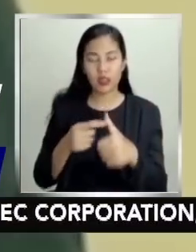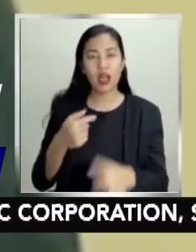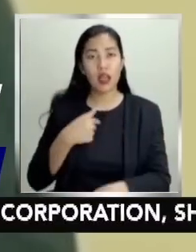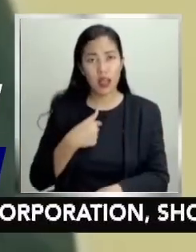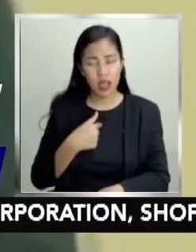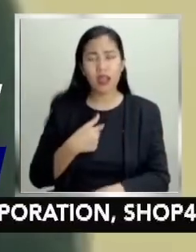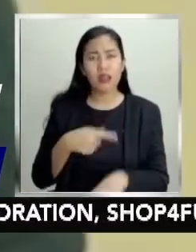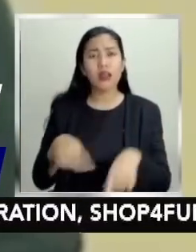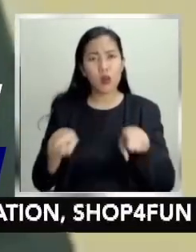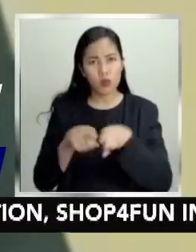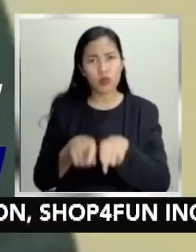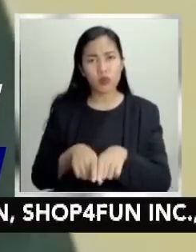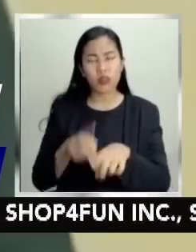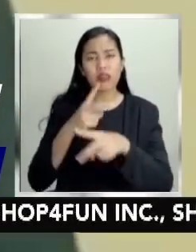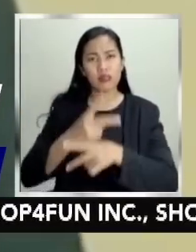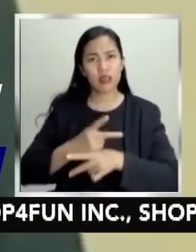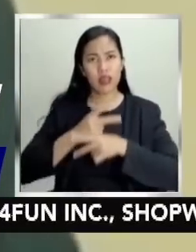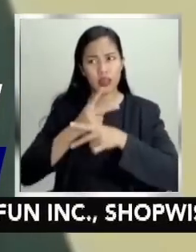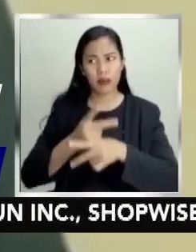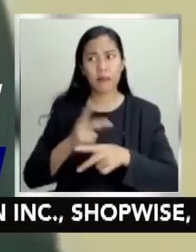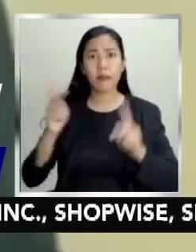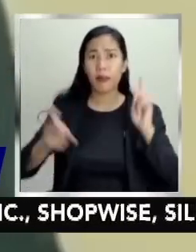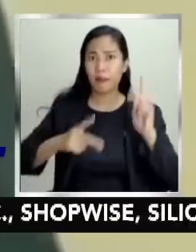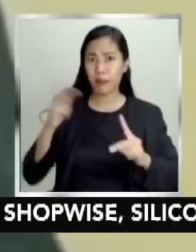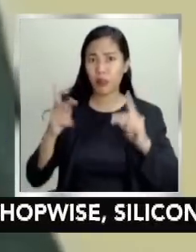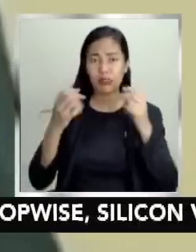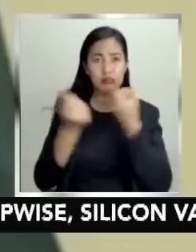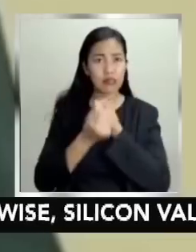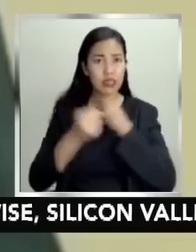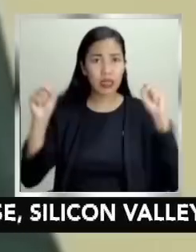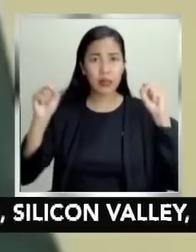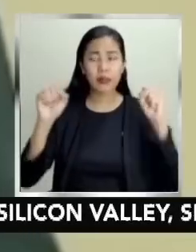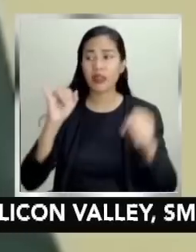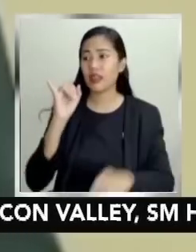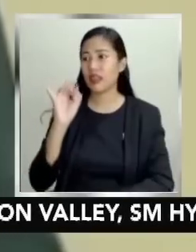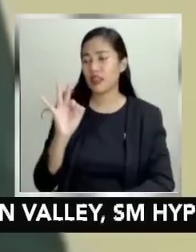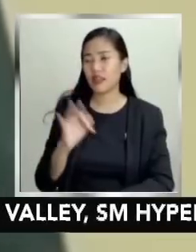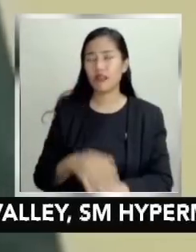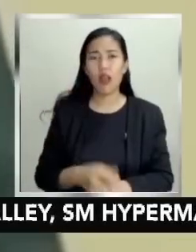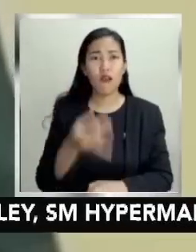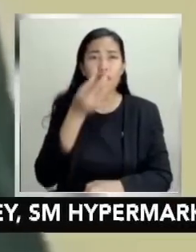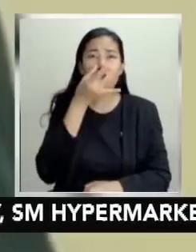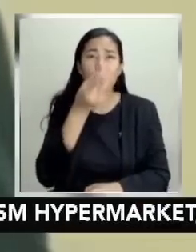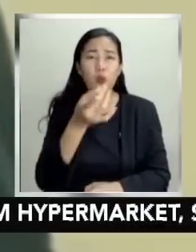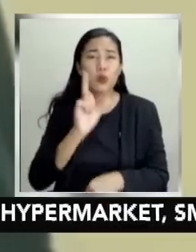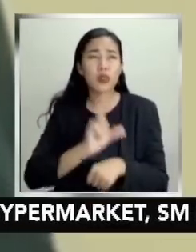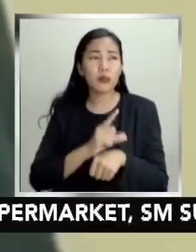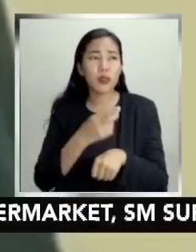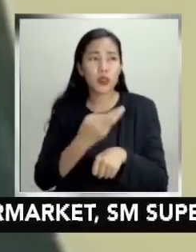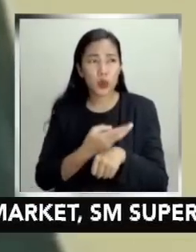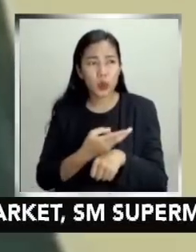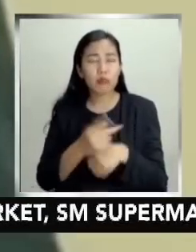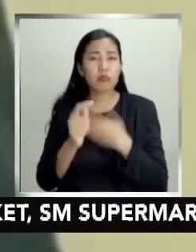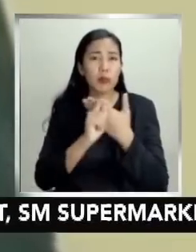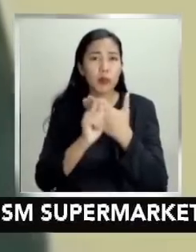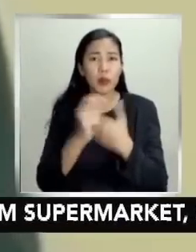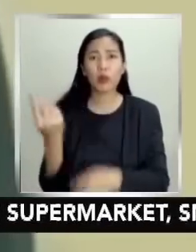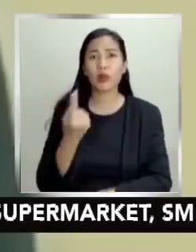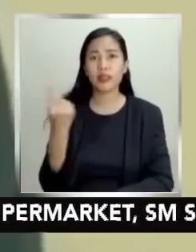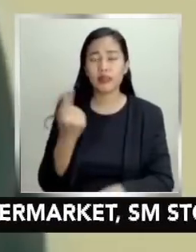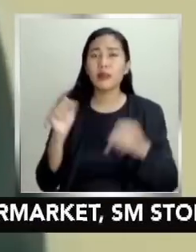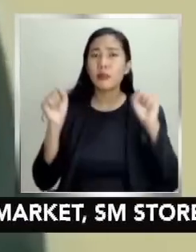taong maliligo. Kung mawalan man tayo ng konting hanap buhay for the meantime, ito naman po'y pwede nating bawiin